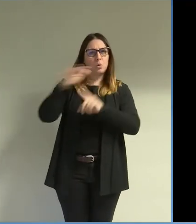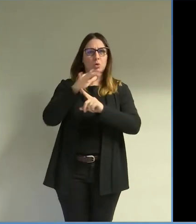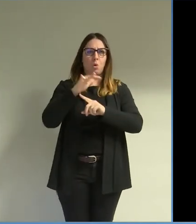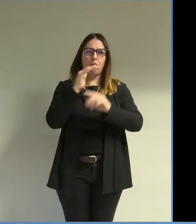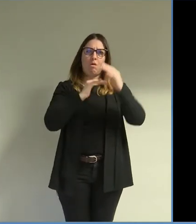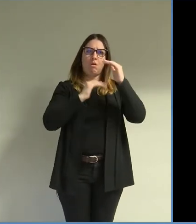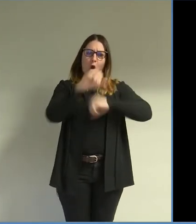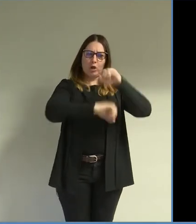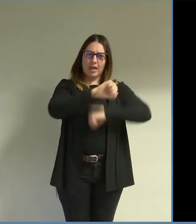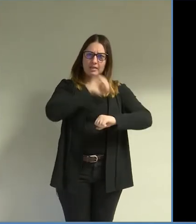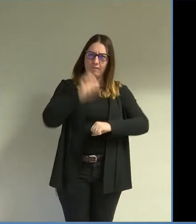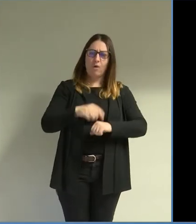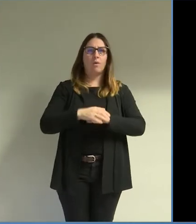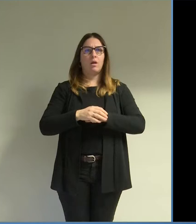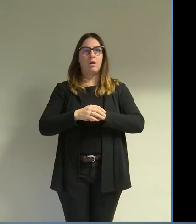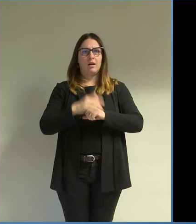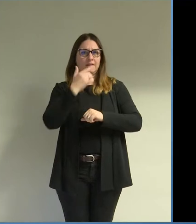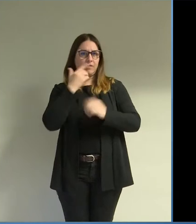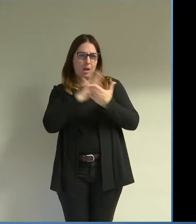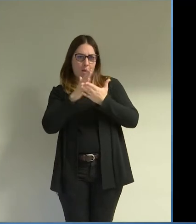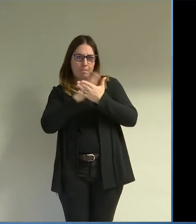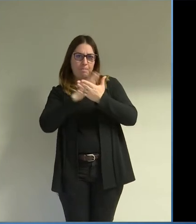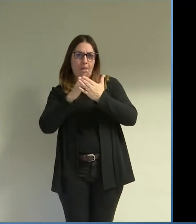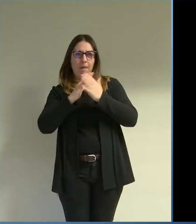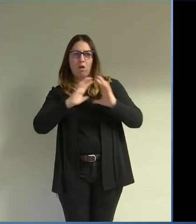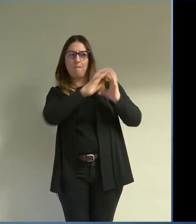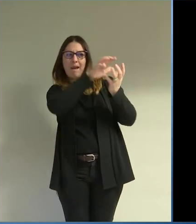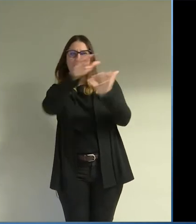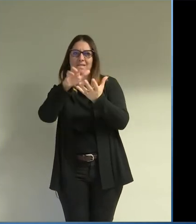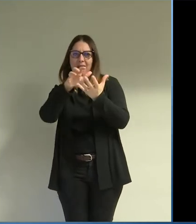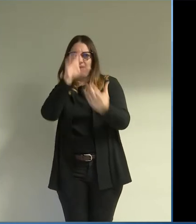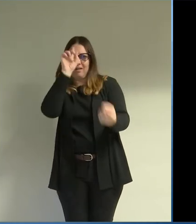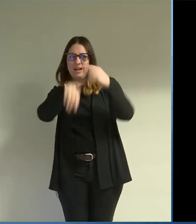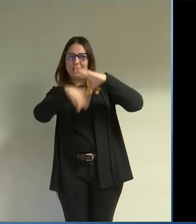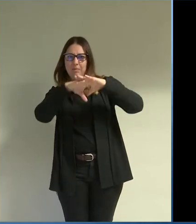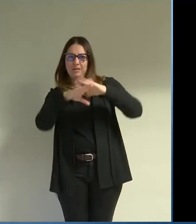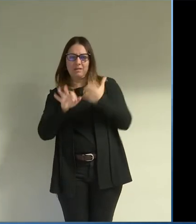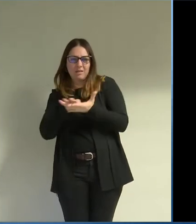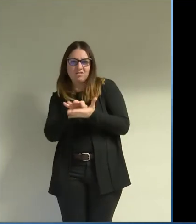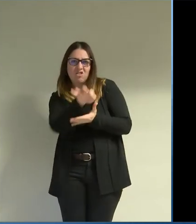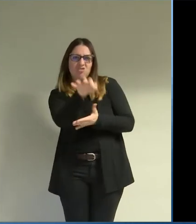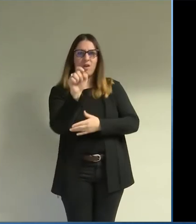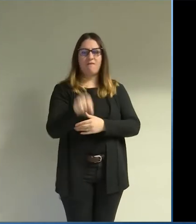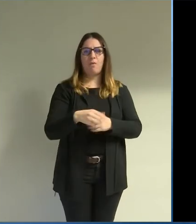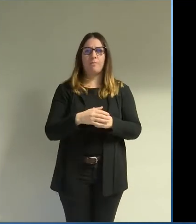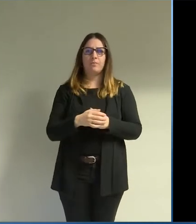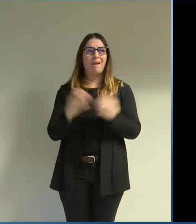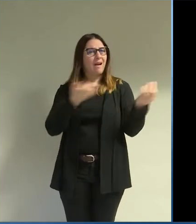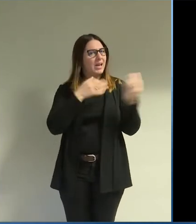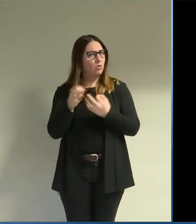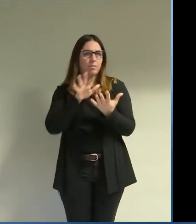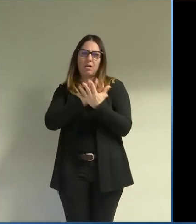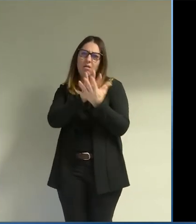planifier l'atterrissage dans ses limites planétaires voilà et donc de sécuriser sa trajectoire il s'agira aussi de faire des points d'étape régulier